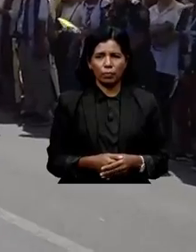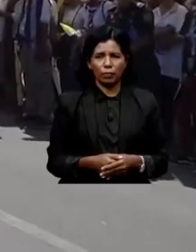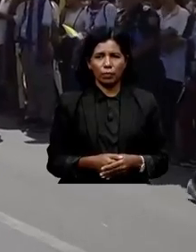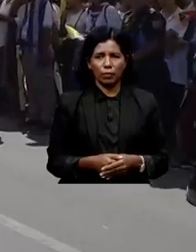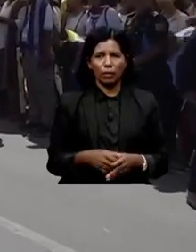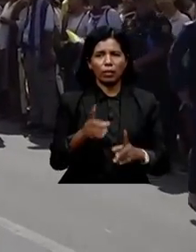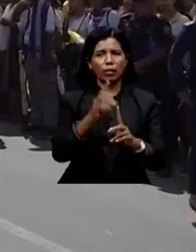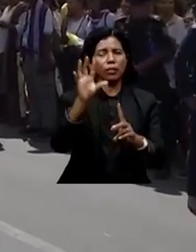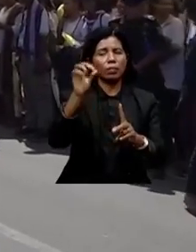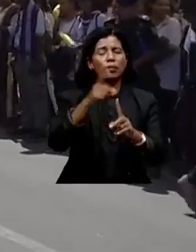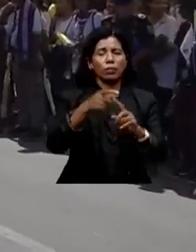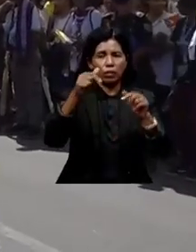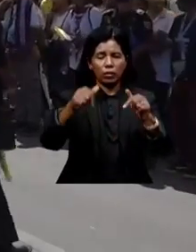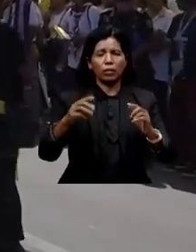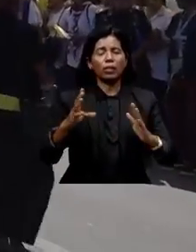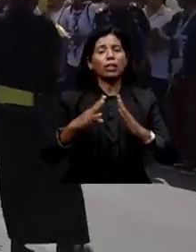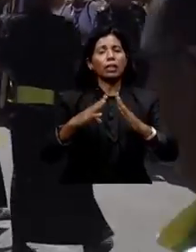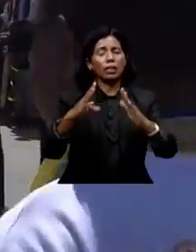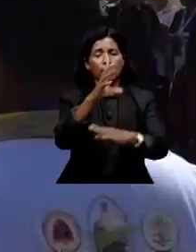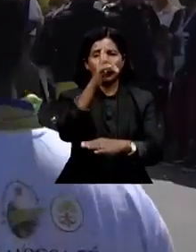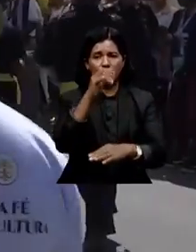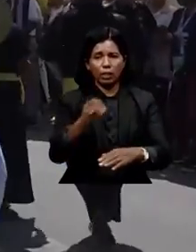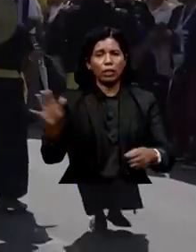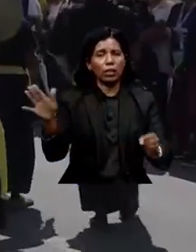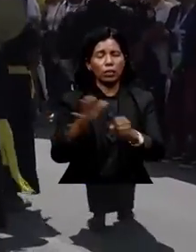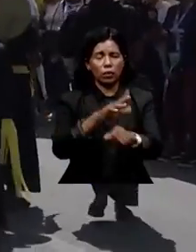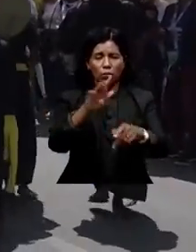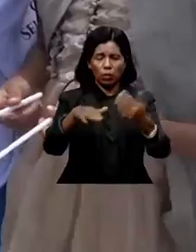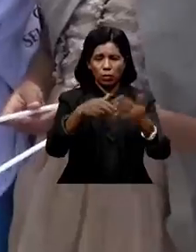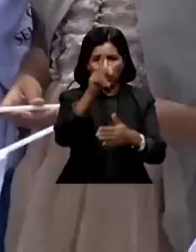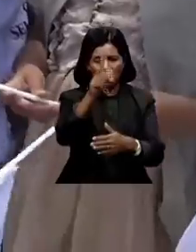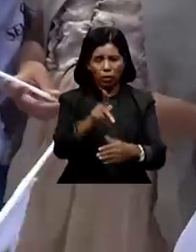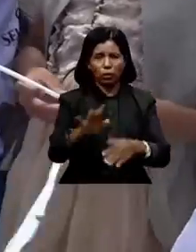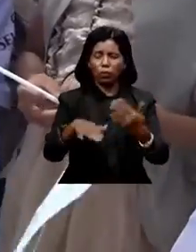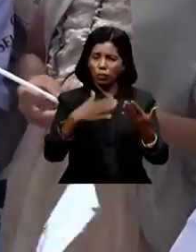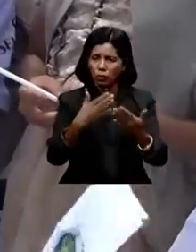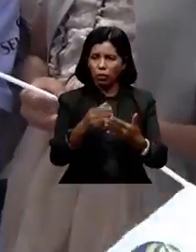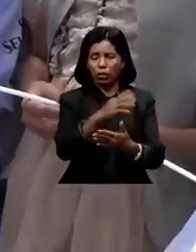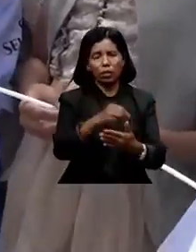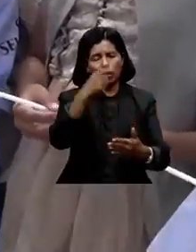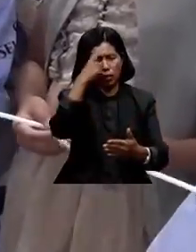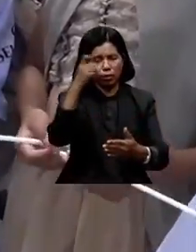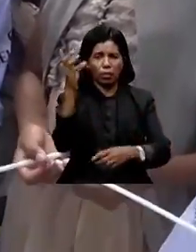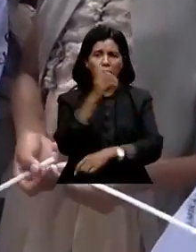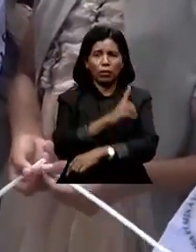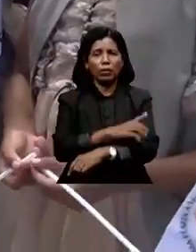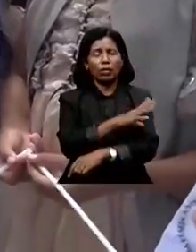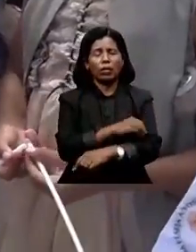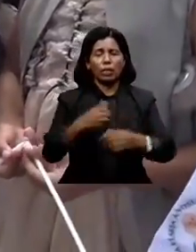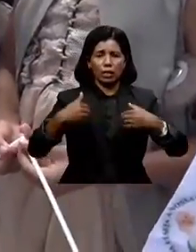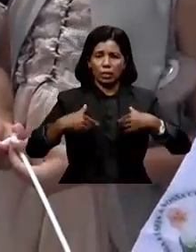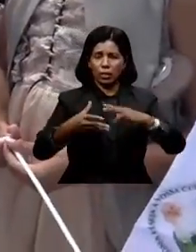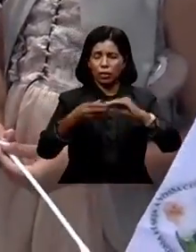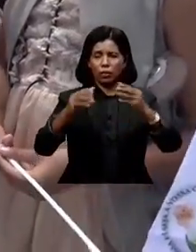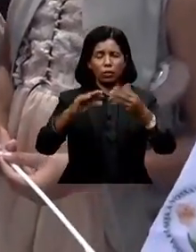Loron siya fulang ni kapital dili na konu ho Sarani katolika no non katolika sira, tamba iya lorong ne marka historia fong pa